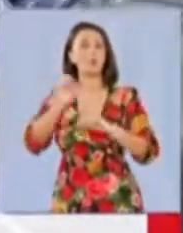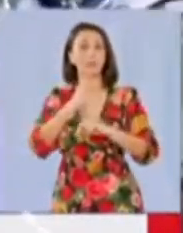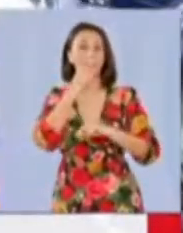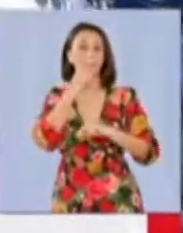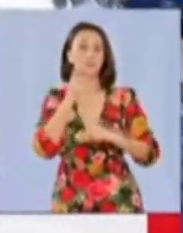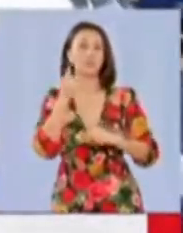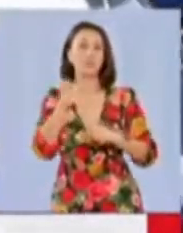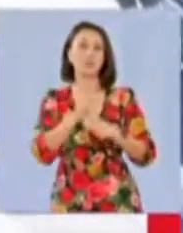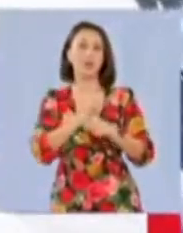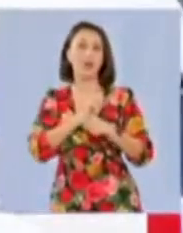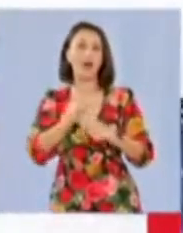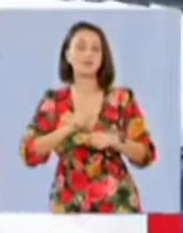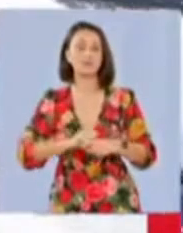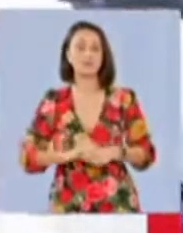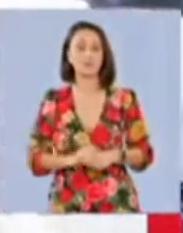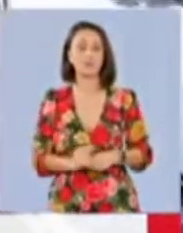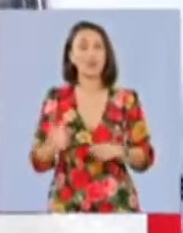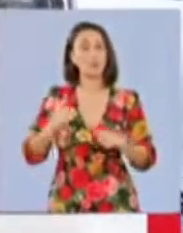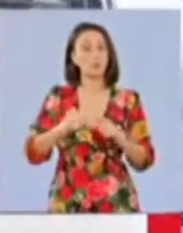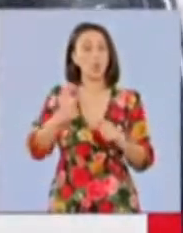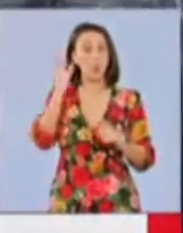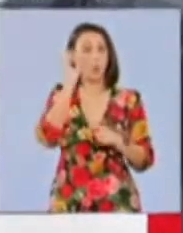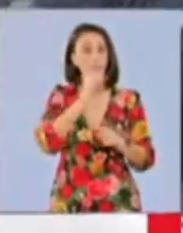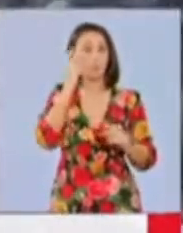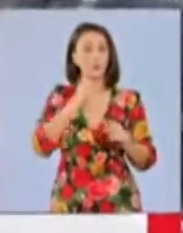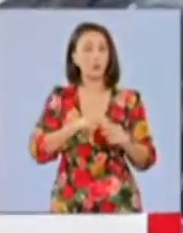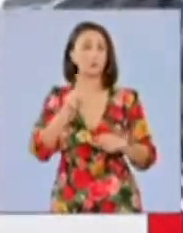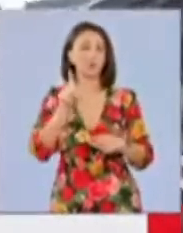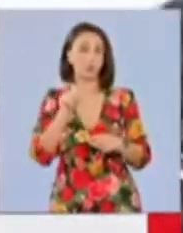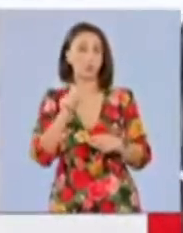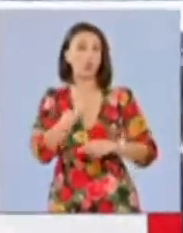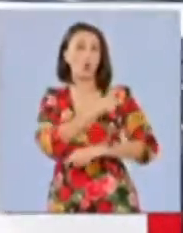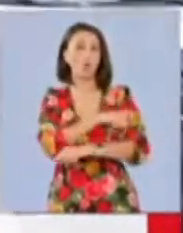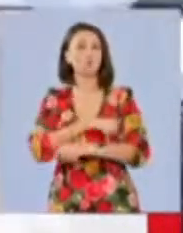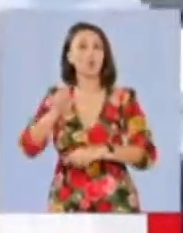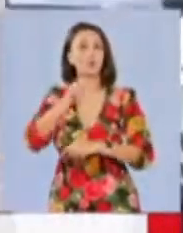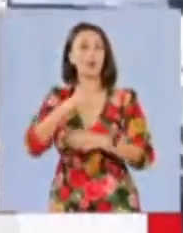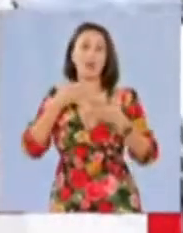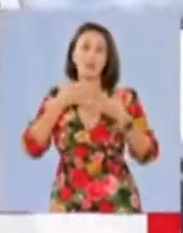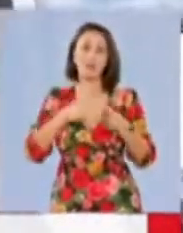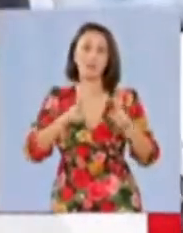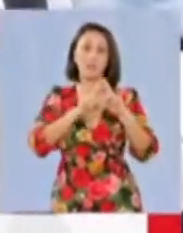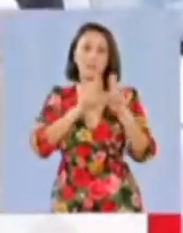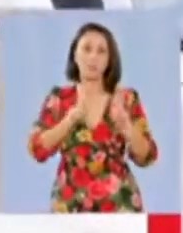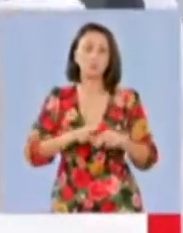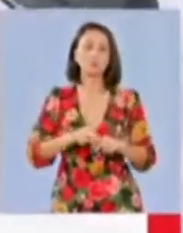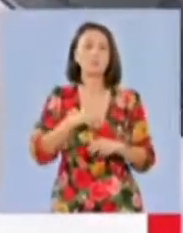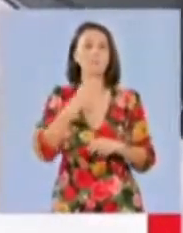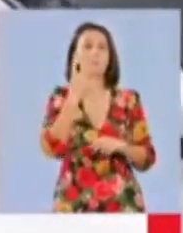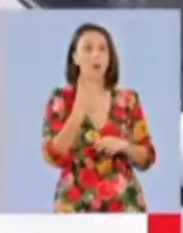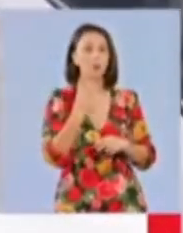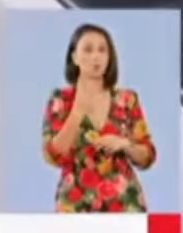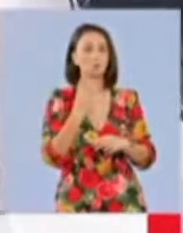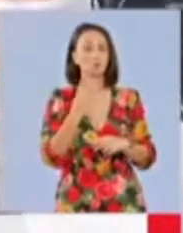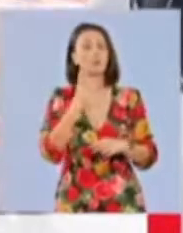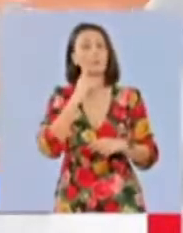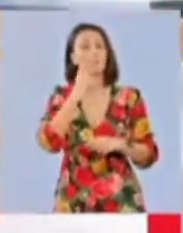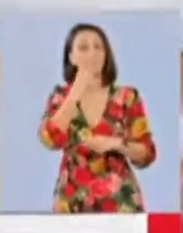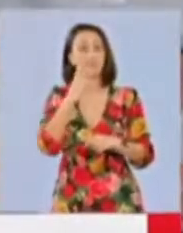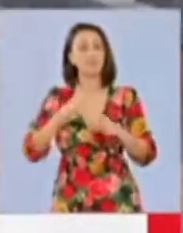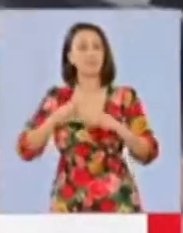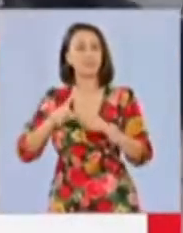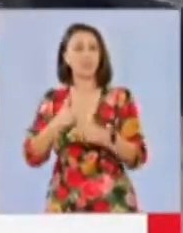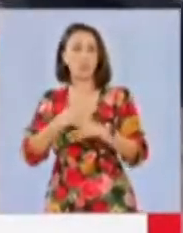la aceste cazuri în plus în octombrie 2020 Comisia Europeană a deschis României 4 proceduri de infringement privind deșeurile